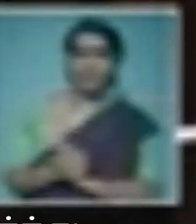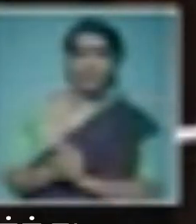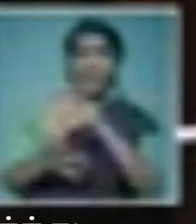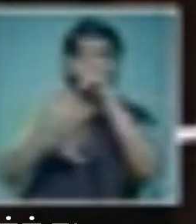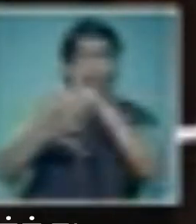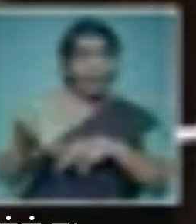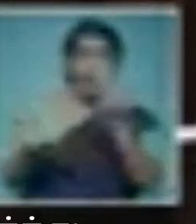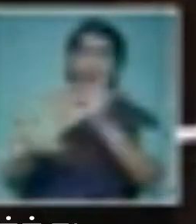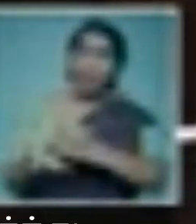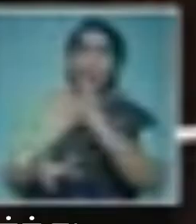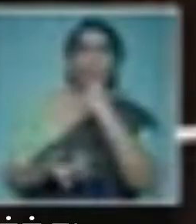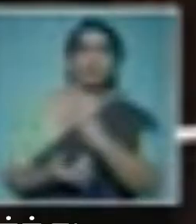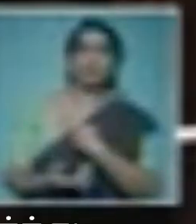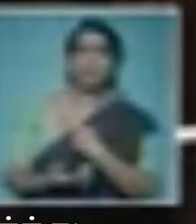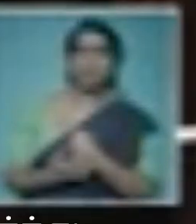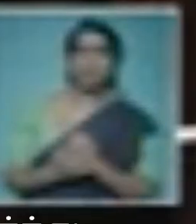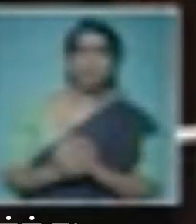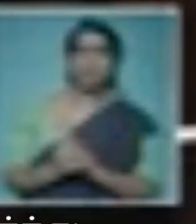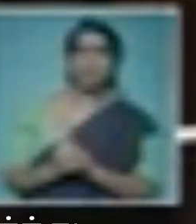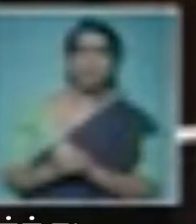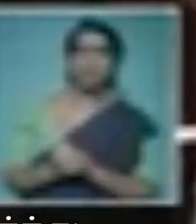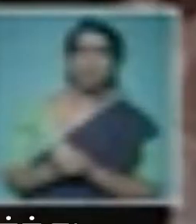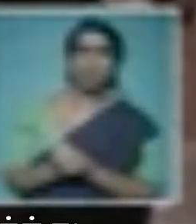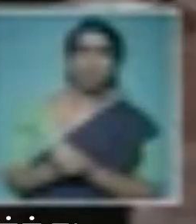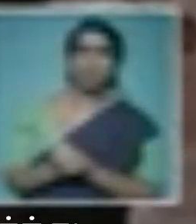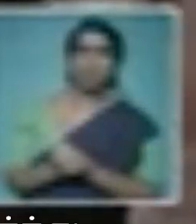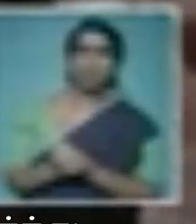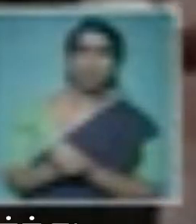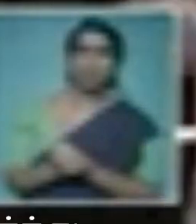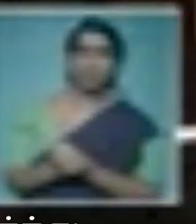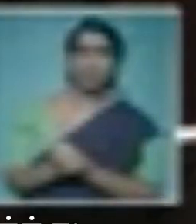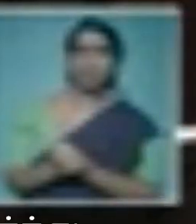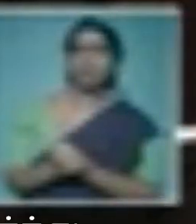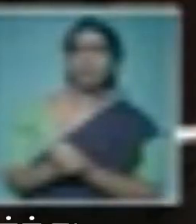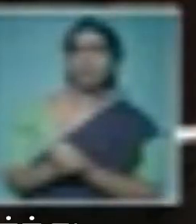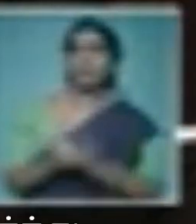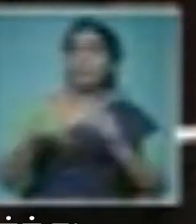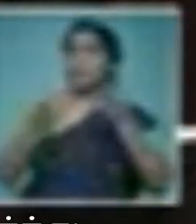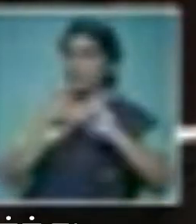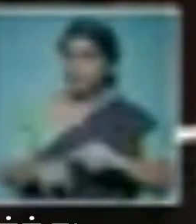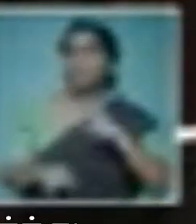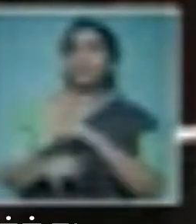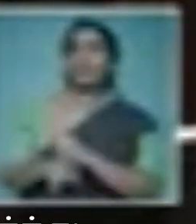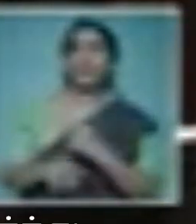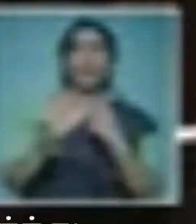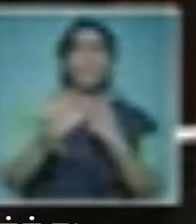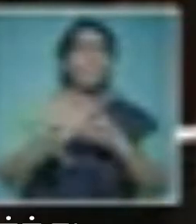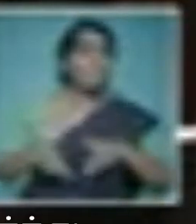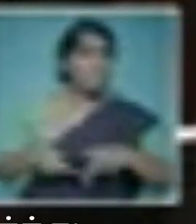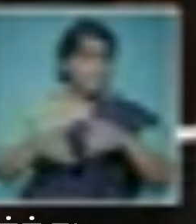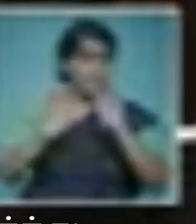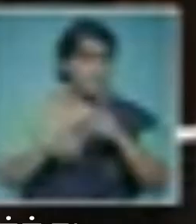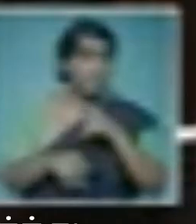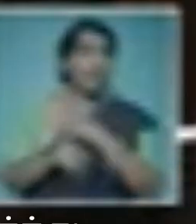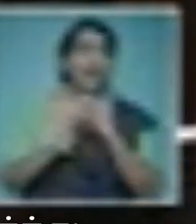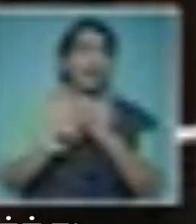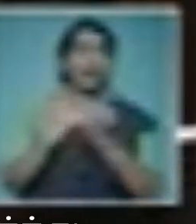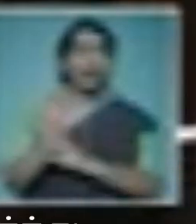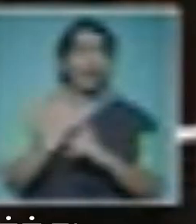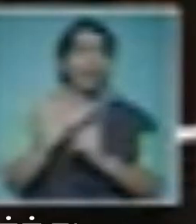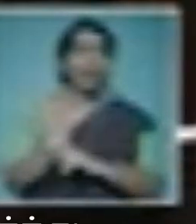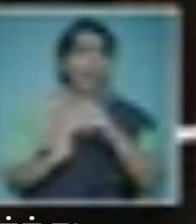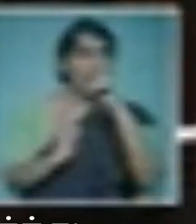ආපහු නැගිටලා කතා කරන්න මේක ගිහිල්ලා දෙන්න මේක ගිහිල්ලා දෙන්න මේක ගිහිල්ලා දෙන්න ඊට පස්සේ අපි ගත්තොත් එහෙම RDA එකේ කිලෝමීටර් ලක්ෂය